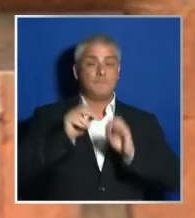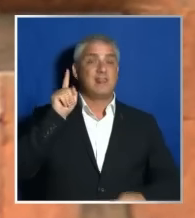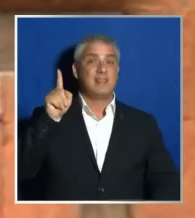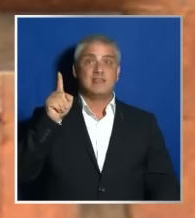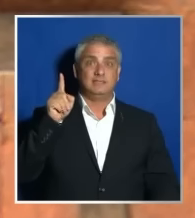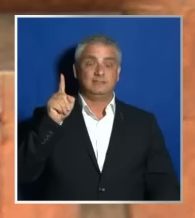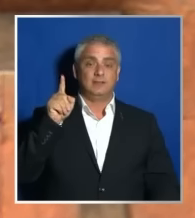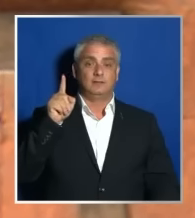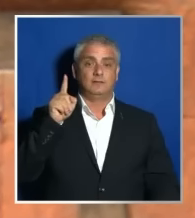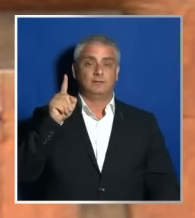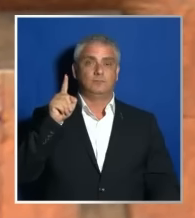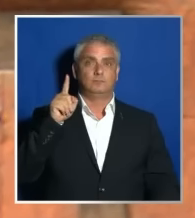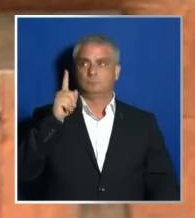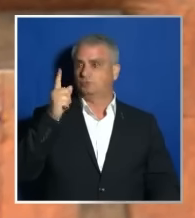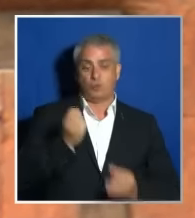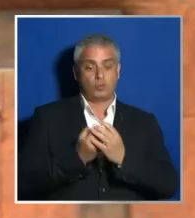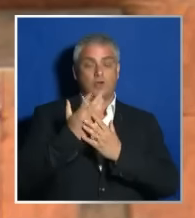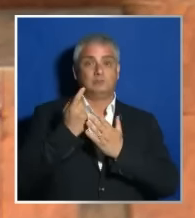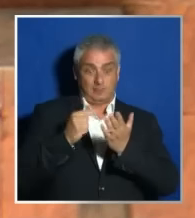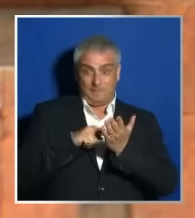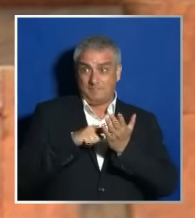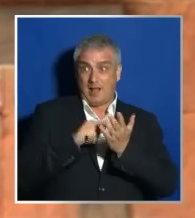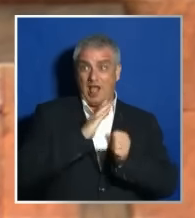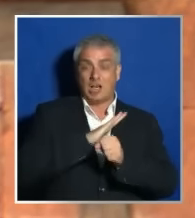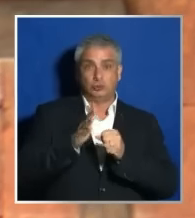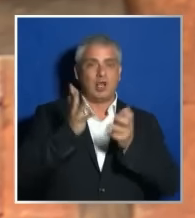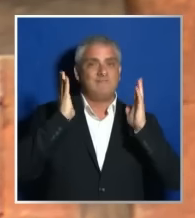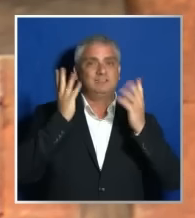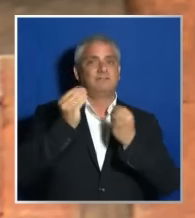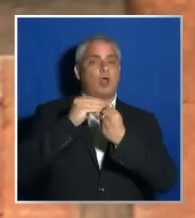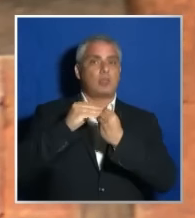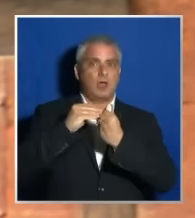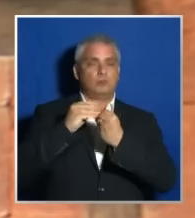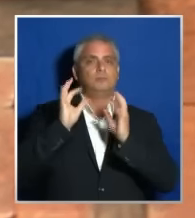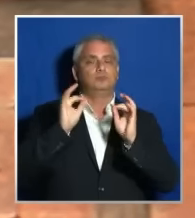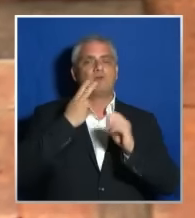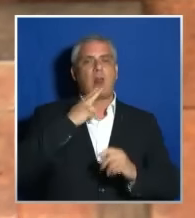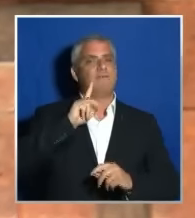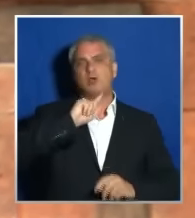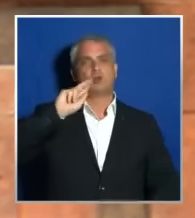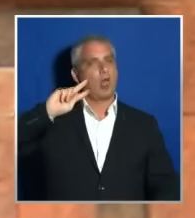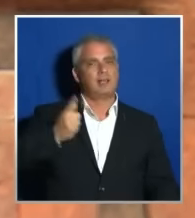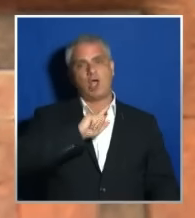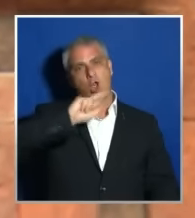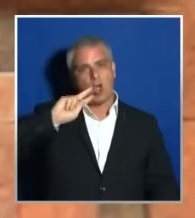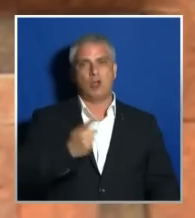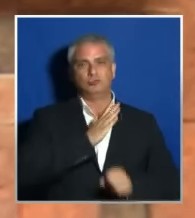זה, שנוסד על רקע השואה וזוועות אחרות, כדי להבטיח שלעולם לא